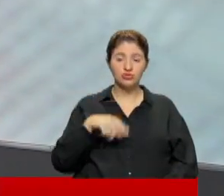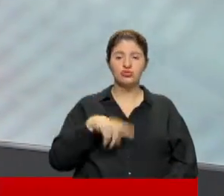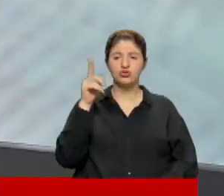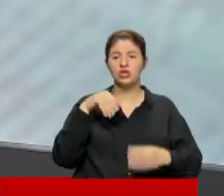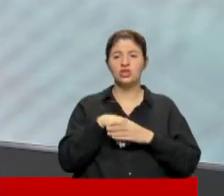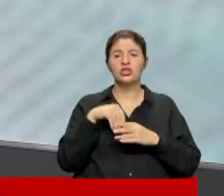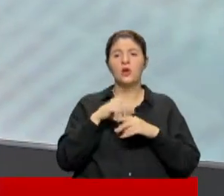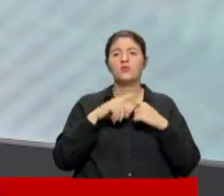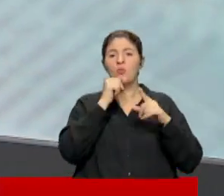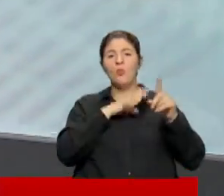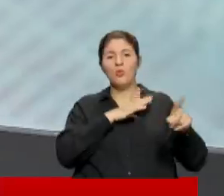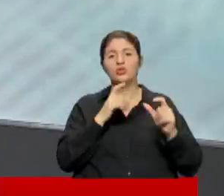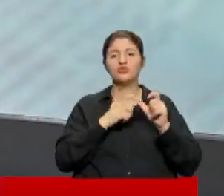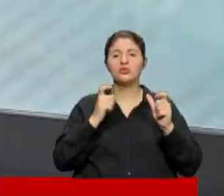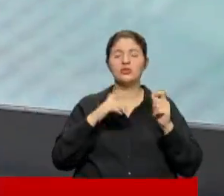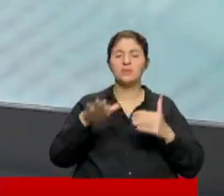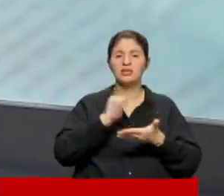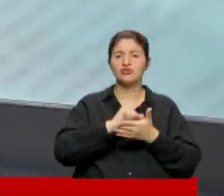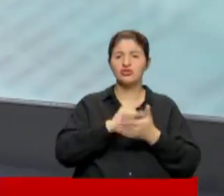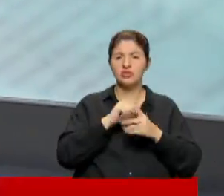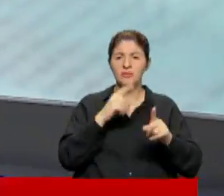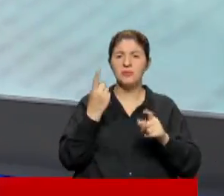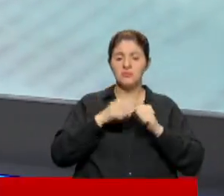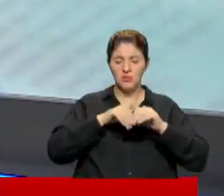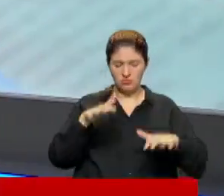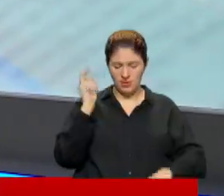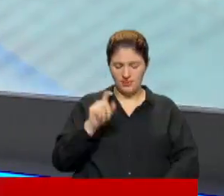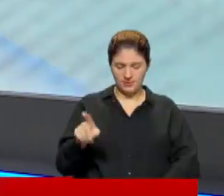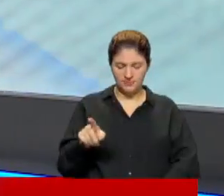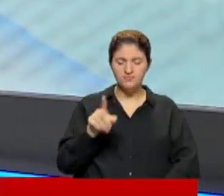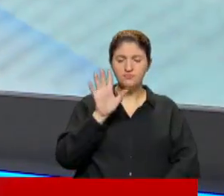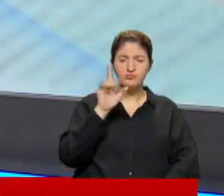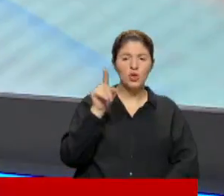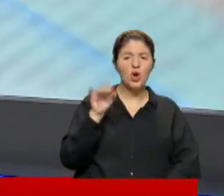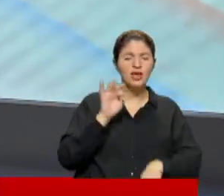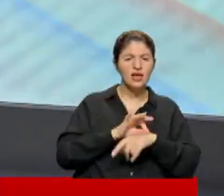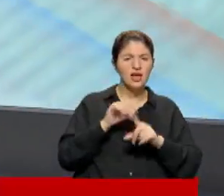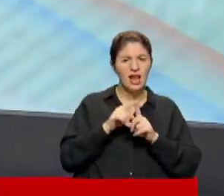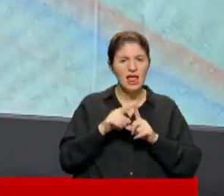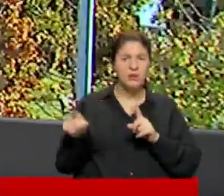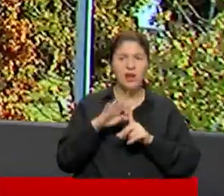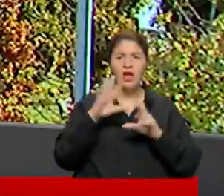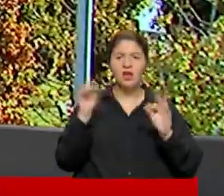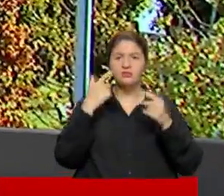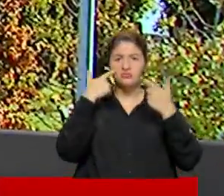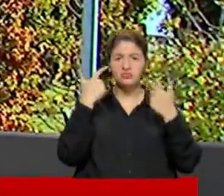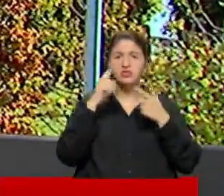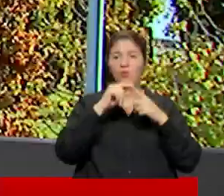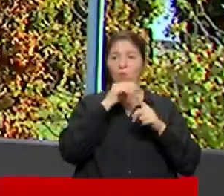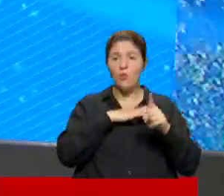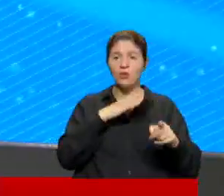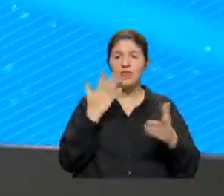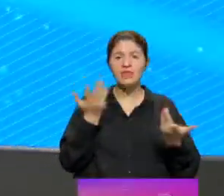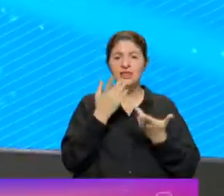içinde Kılıçdaroğlu sosyal medya üzerinden bir paylaşım yaptı ve o andan itibaren herkes Kılıçdaroğlu